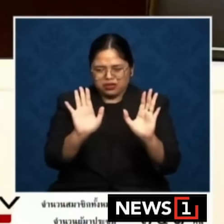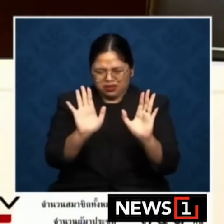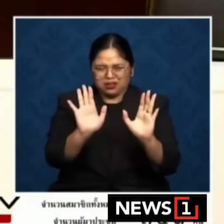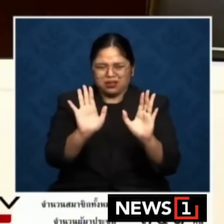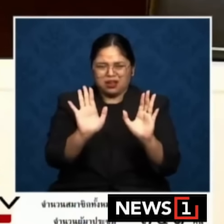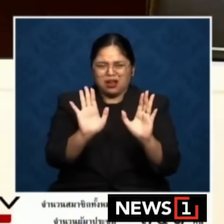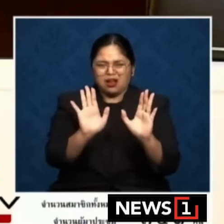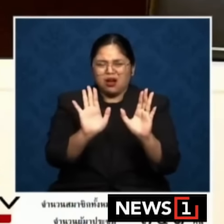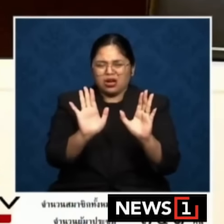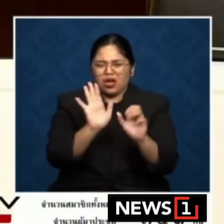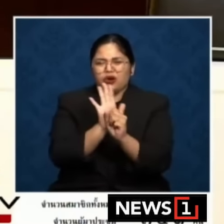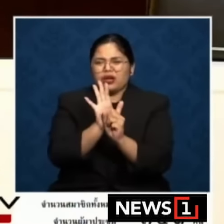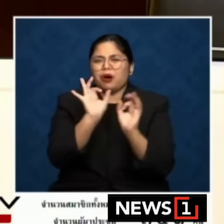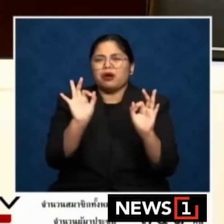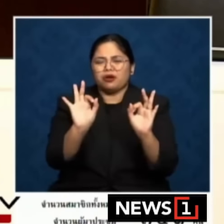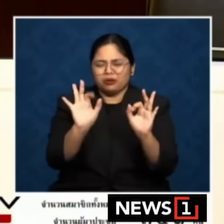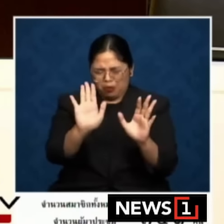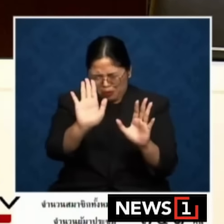งๆก็อยากจะเปิดสั้นๆนะ เพรา